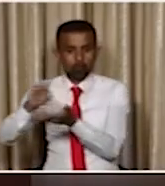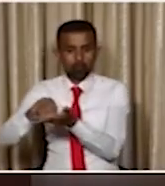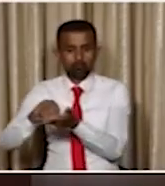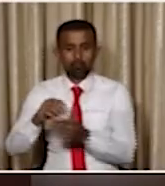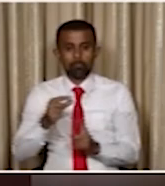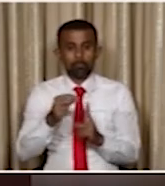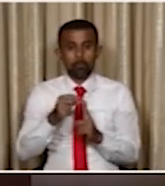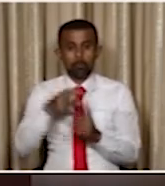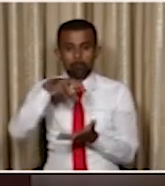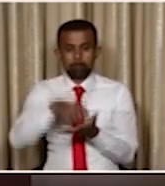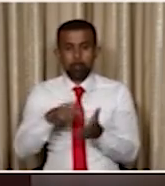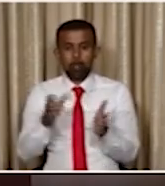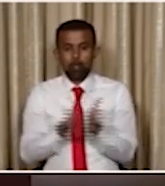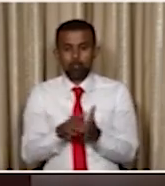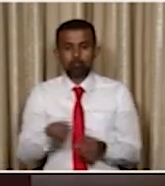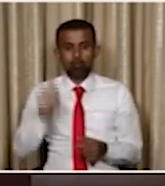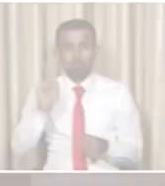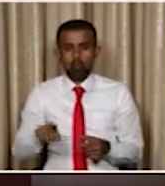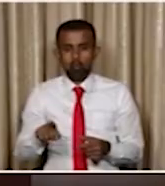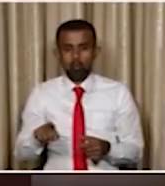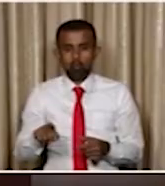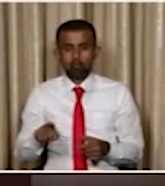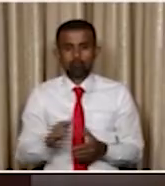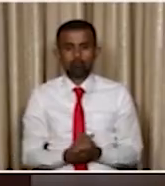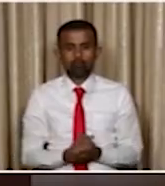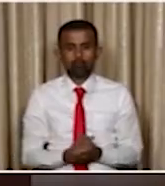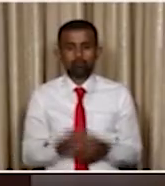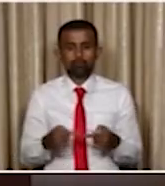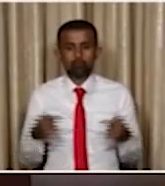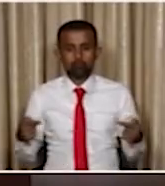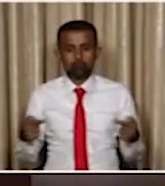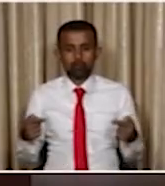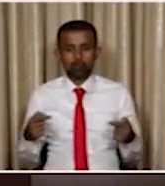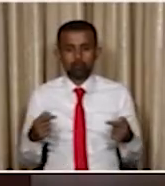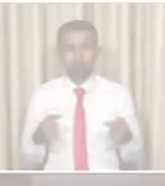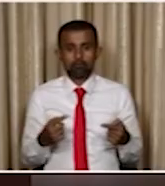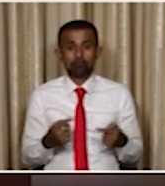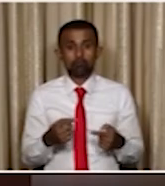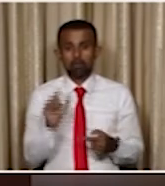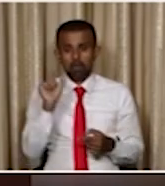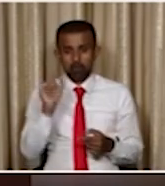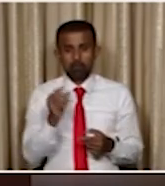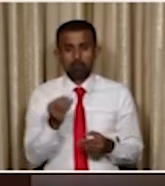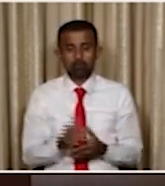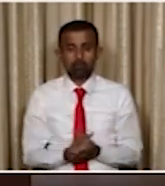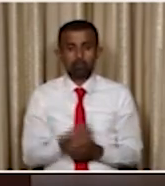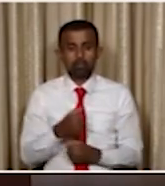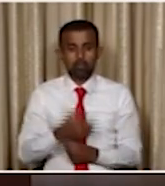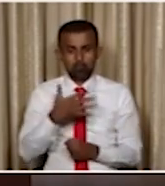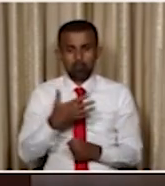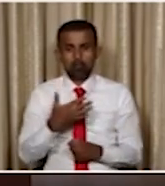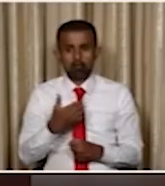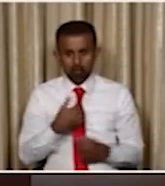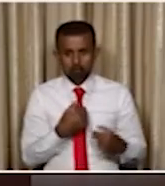ප්‍රාදේශීය සම්බන්ධීකරණ කමිටුව දාලා අනුමත කරගත්තේ. එතකොට විපක්ෂයේ මන්ත්‍රීවරුන් ගෙව්වත් ඇටිලා තියෙනවා. ගම්පා වැටලා තියෙනවා මම